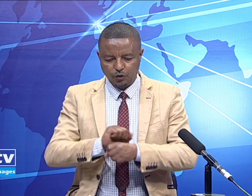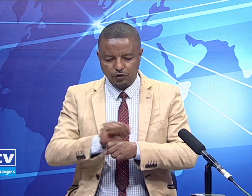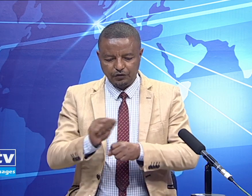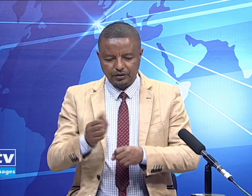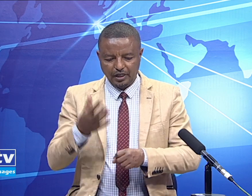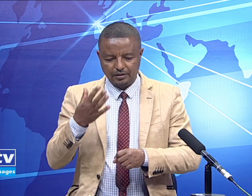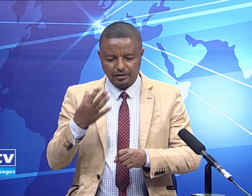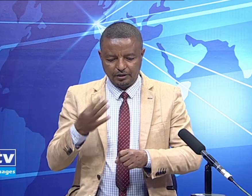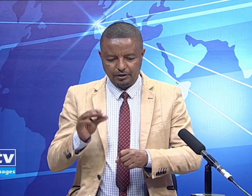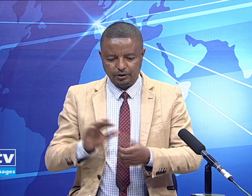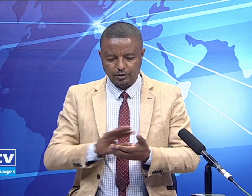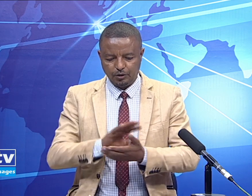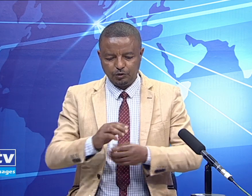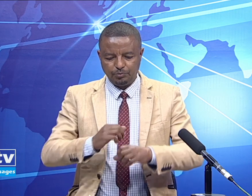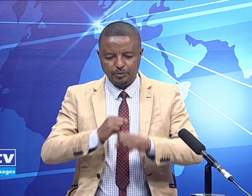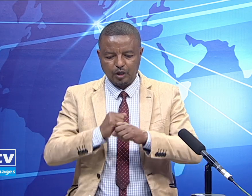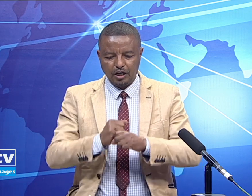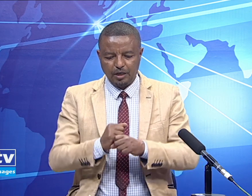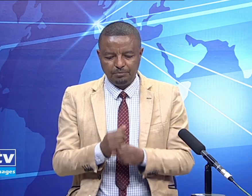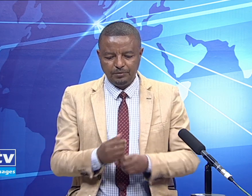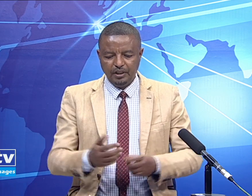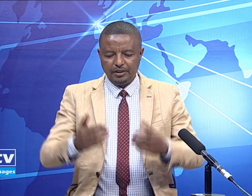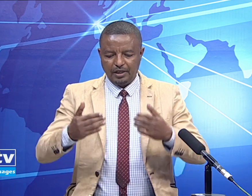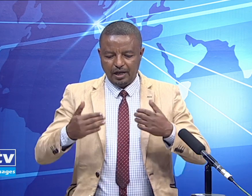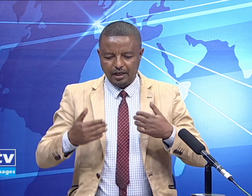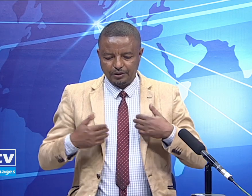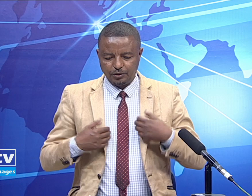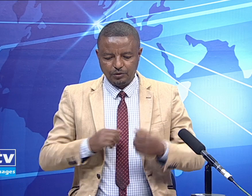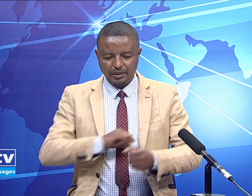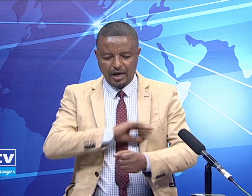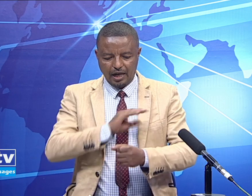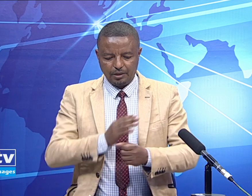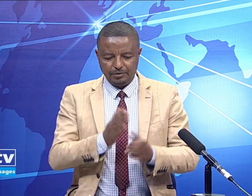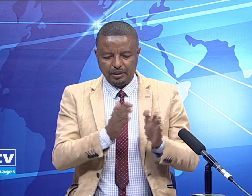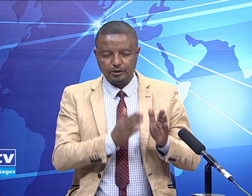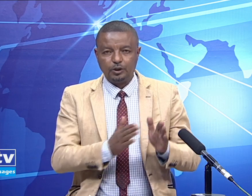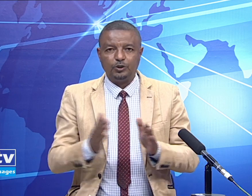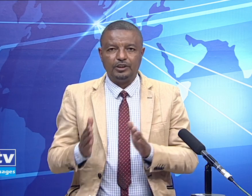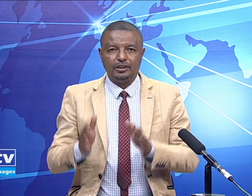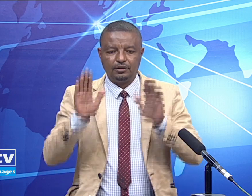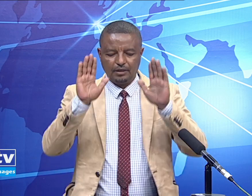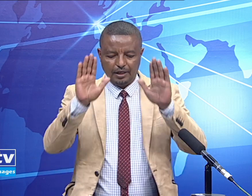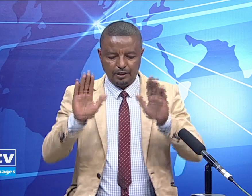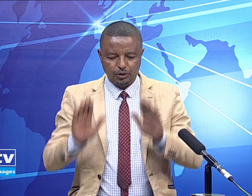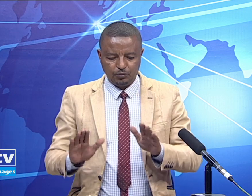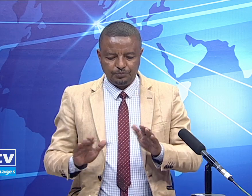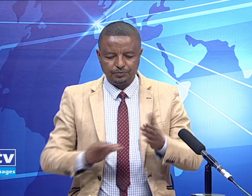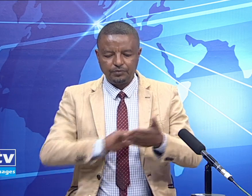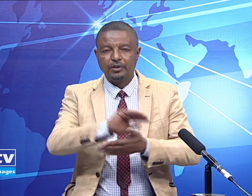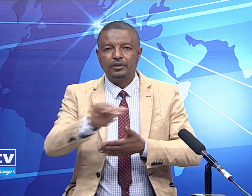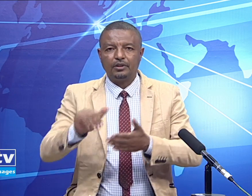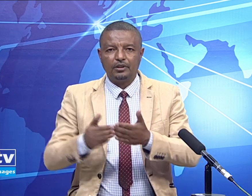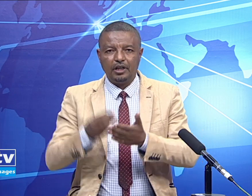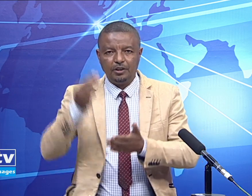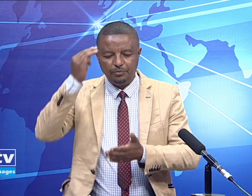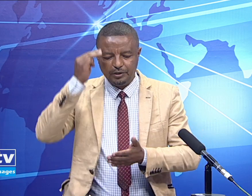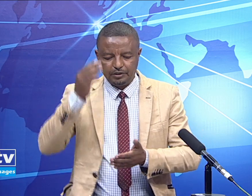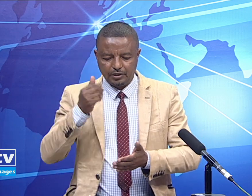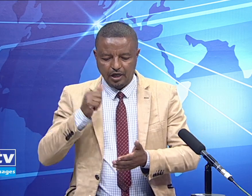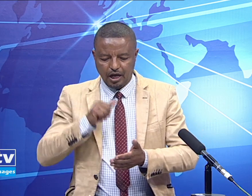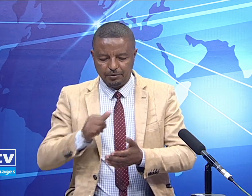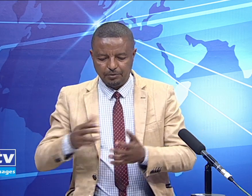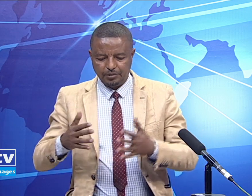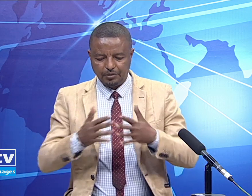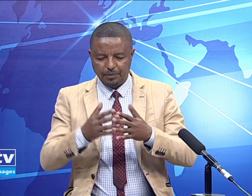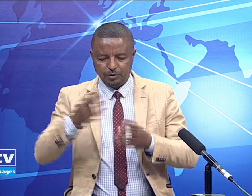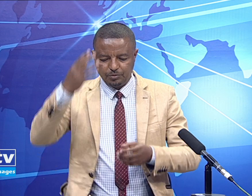የአፍሪካ የኮቪድ-19 ቀውስ በመቃቀም ያላቸውን አቅምና ዝግጁነት አደነቁ። ጠቅላይ